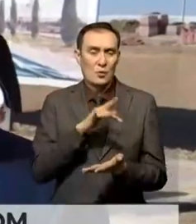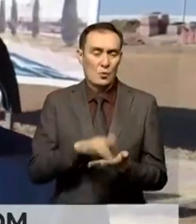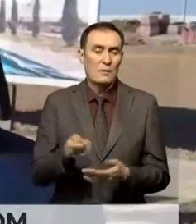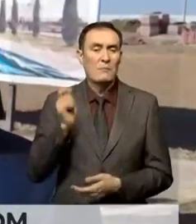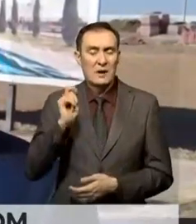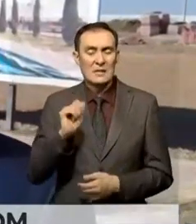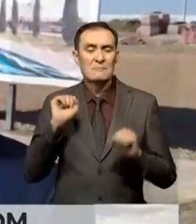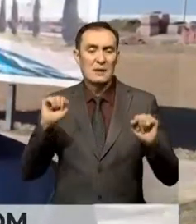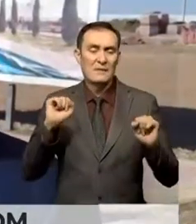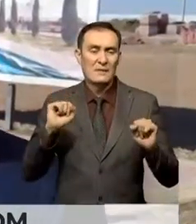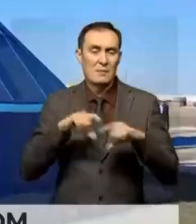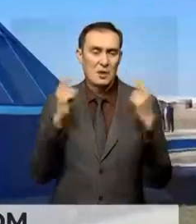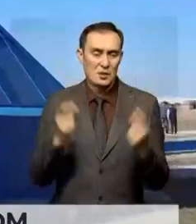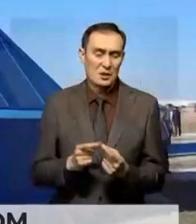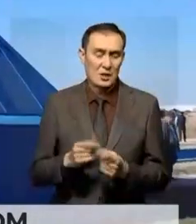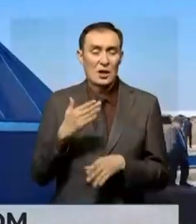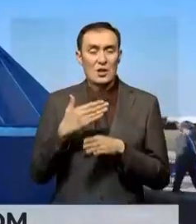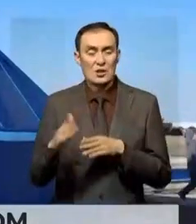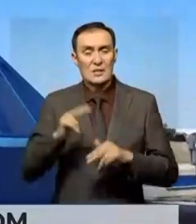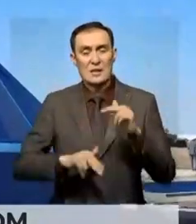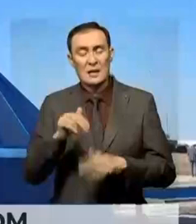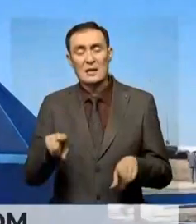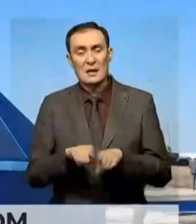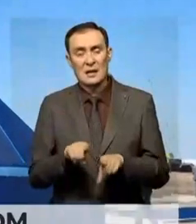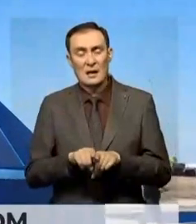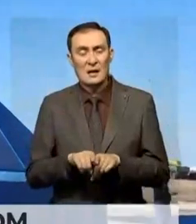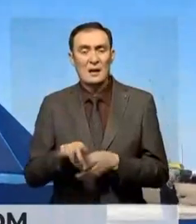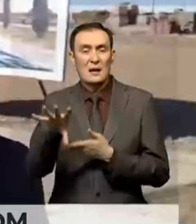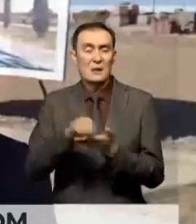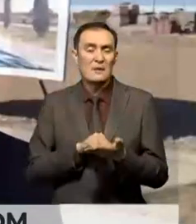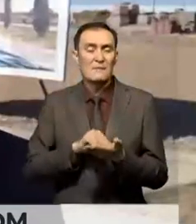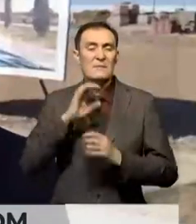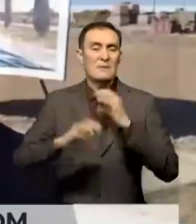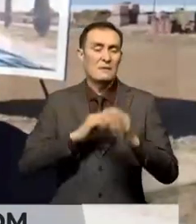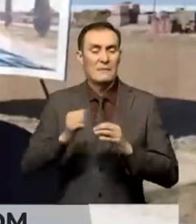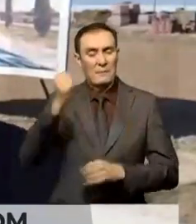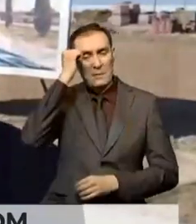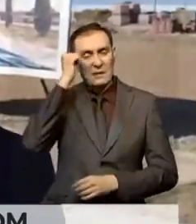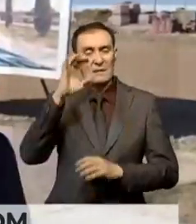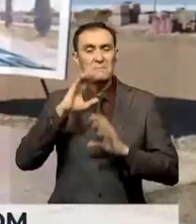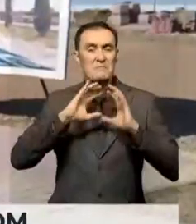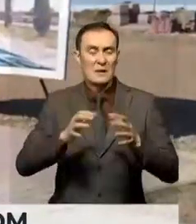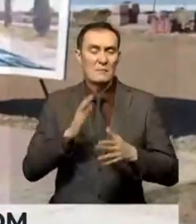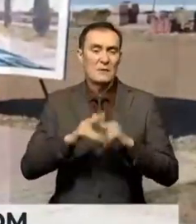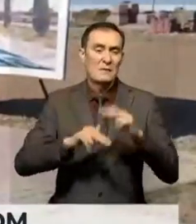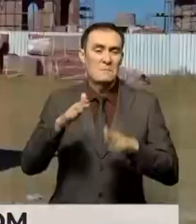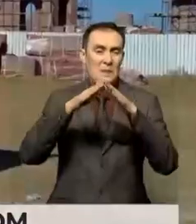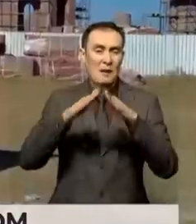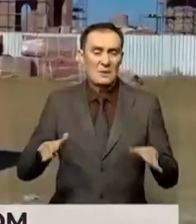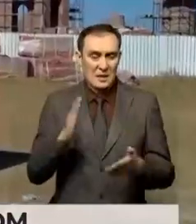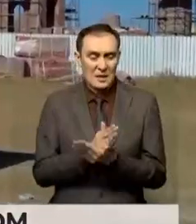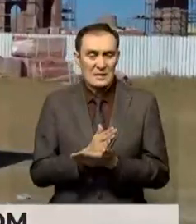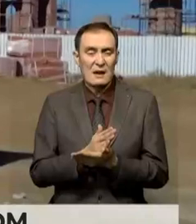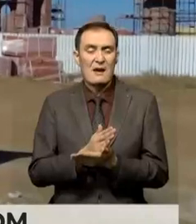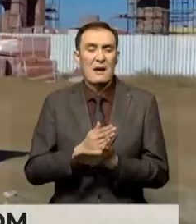бани и спортивные площадки. Часть строения – это своеобразные реплики мировых архитектурных памятников. Здесь уже возвели пирамиду,